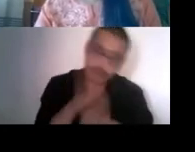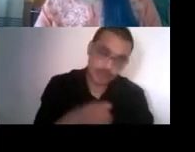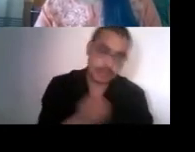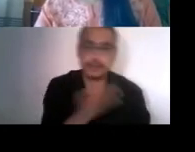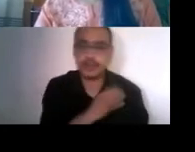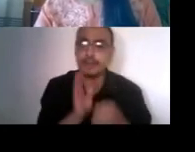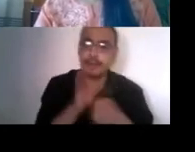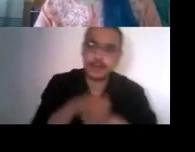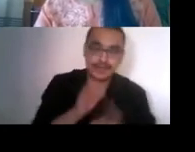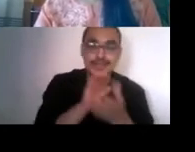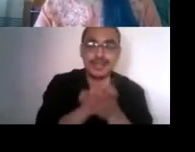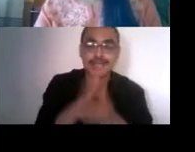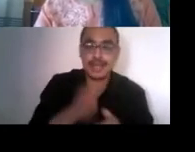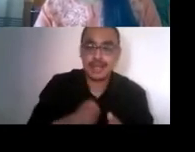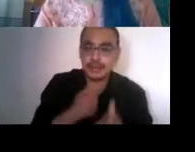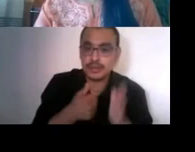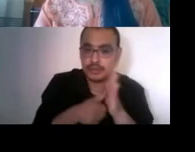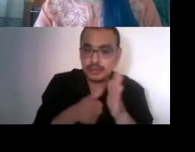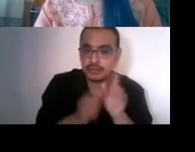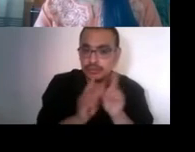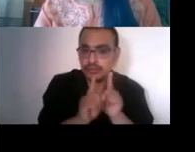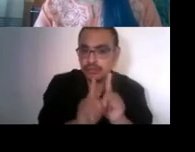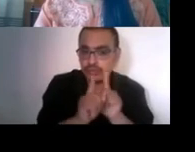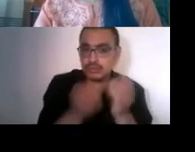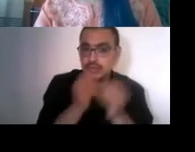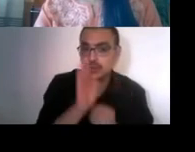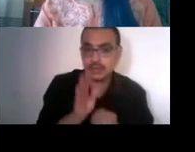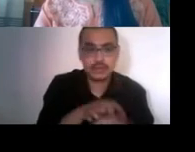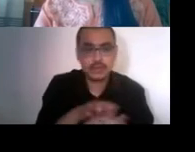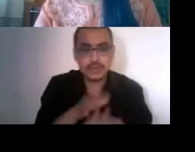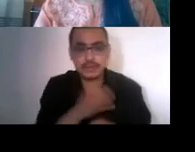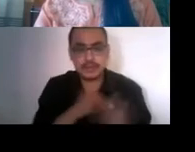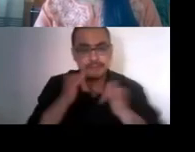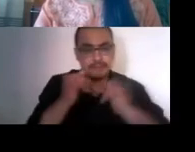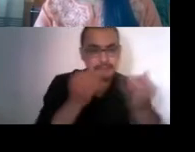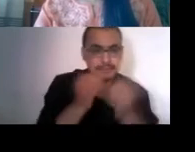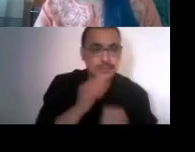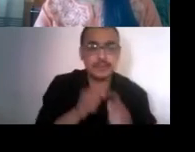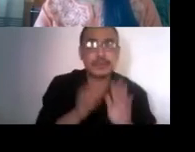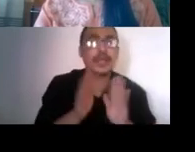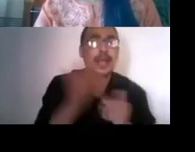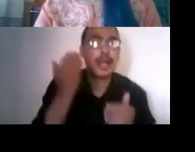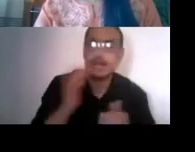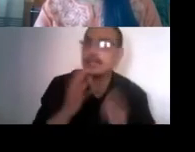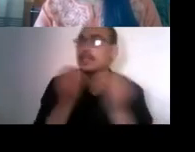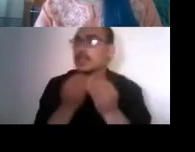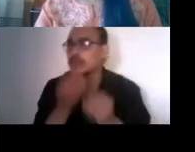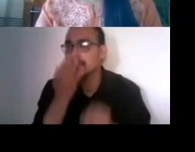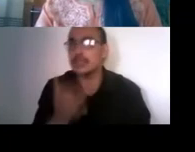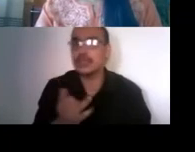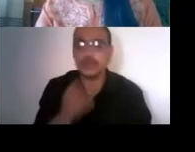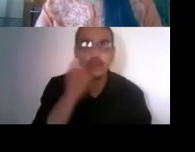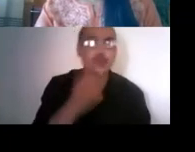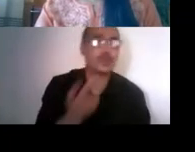ट्र्याक गरिरहेको छ चाहिनेभन्दा बढी फोन गरिरहेको छ तिमी कहाँ गयौ के गर्यौ किन कसो अत्यावश्यक